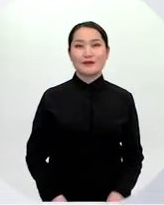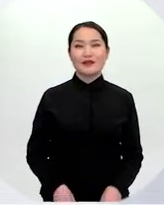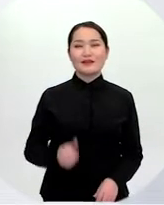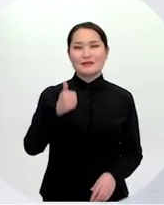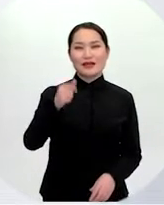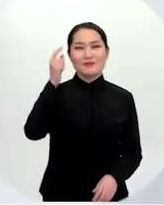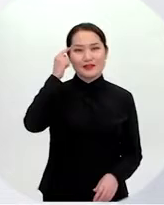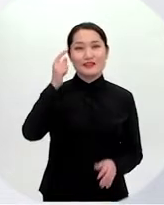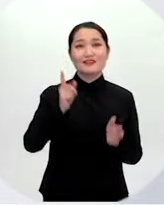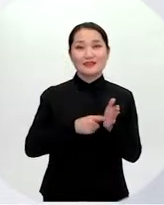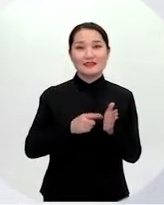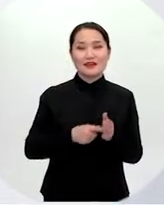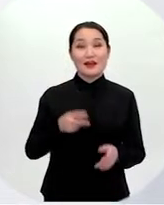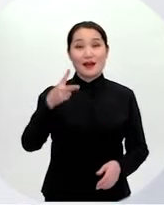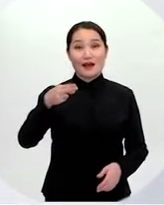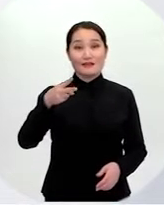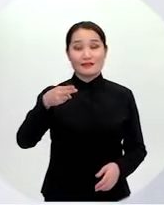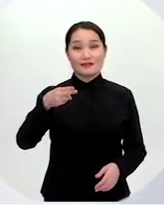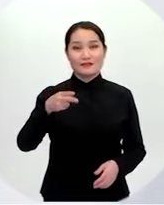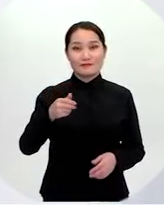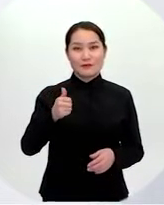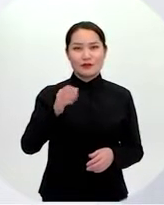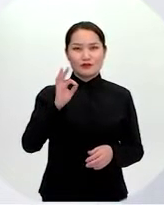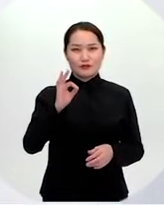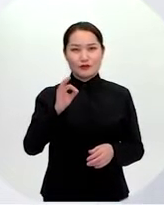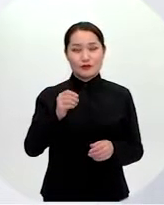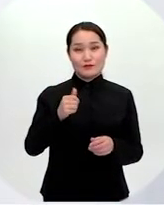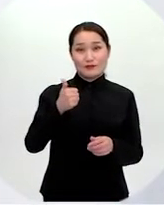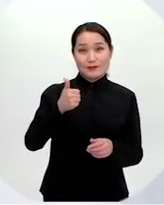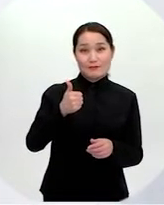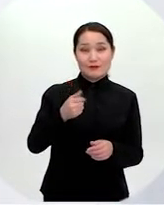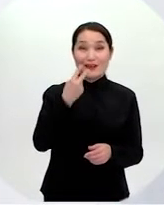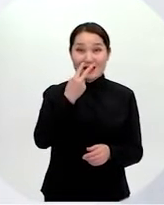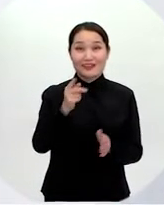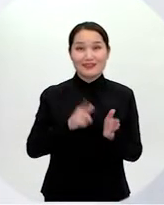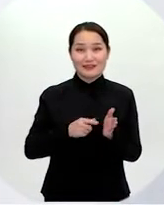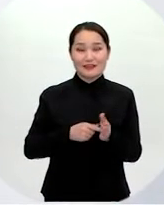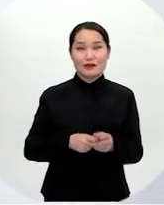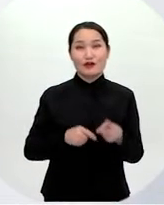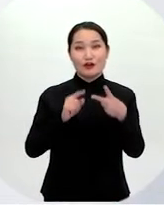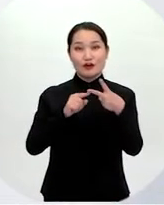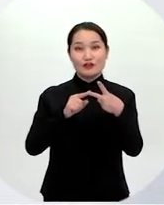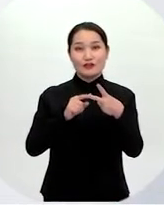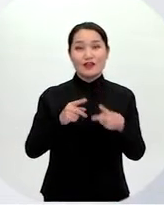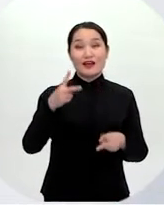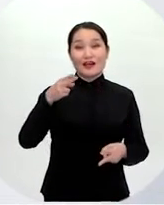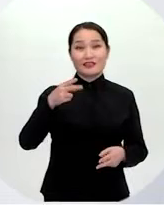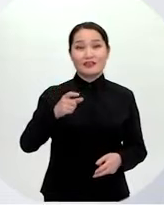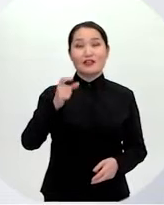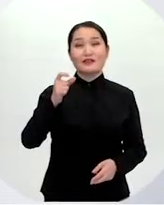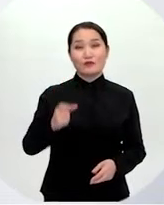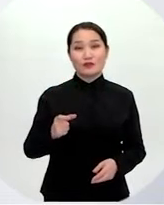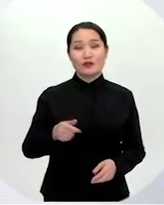хэвээр. За хамгийн дөрөвд хайчныхаа одоо бүрэн бүтэн байдлыг маш сайн мэдчих хэвээр. За хоёрдугаарт нь энэ хайчийг